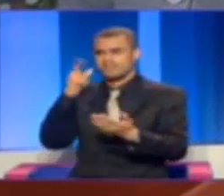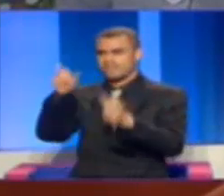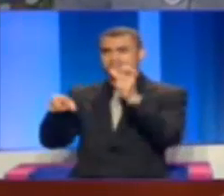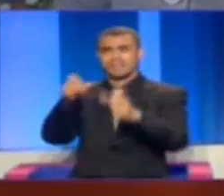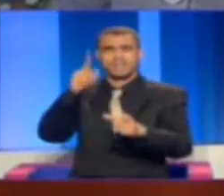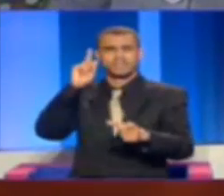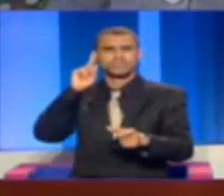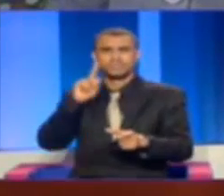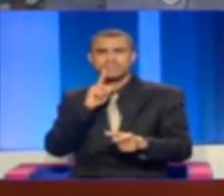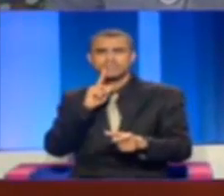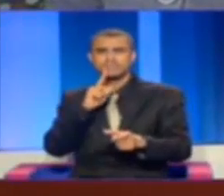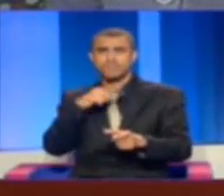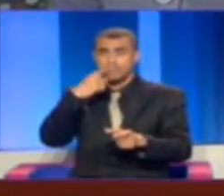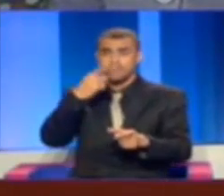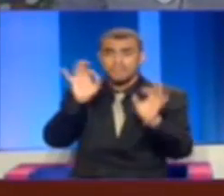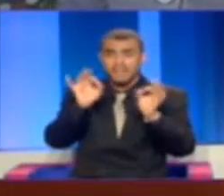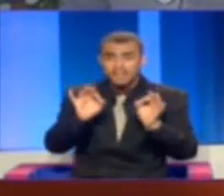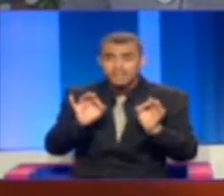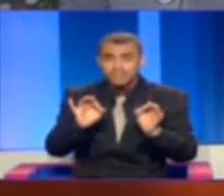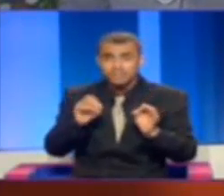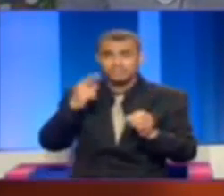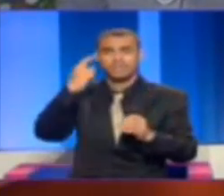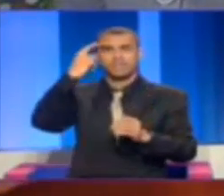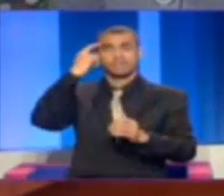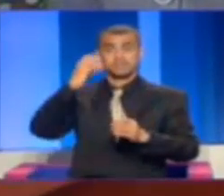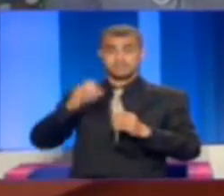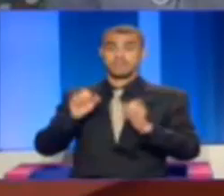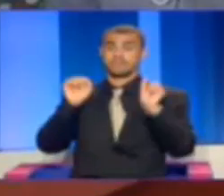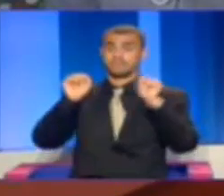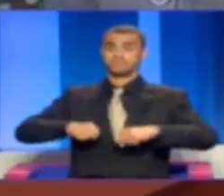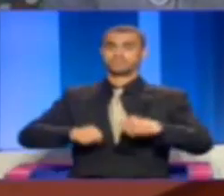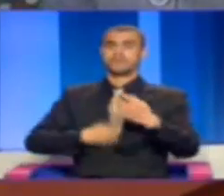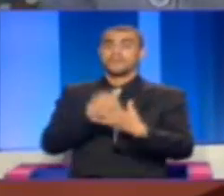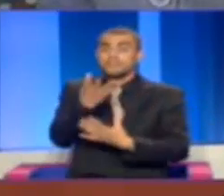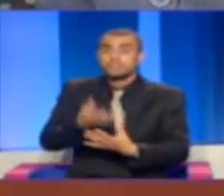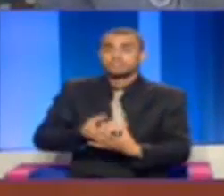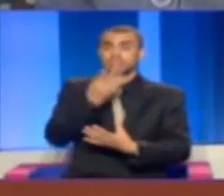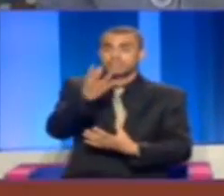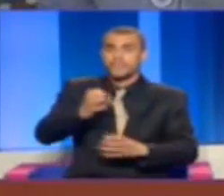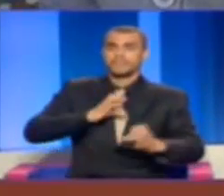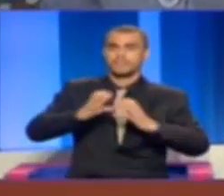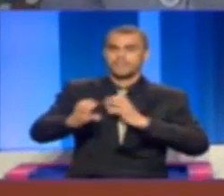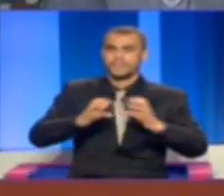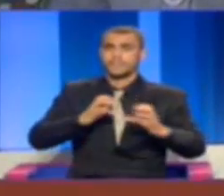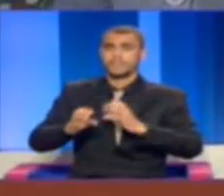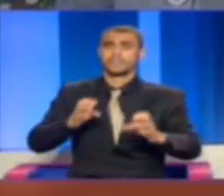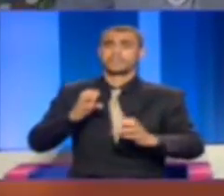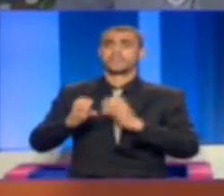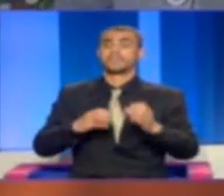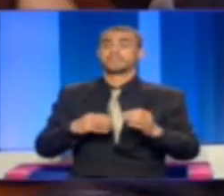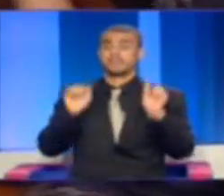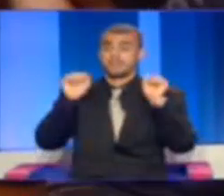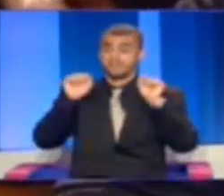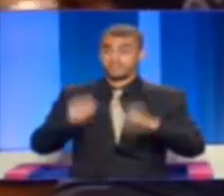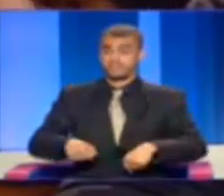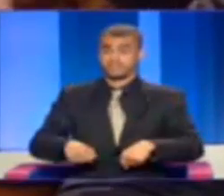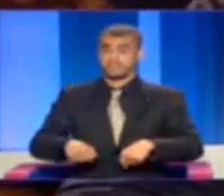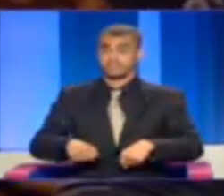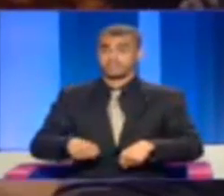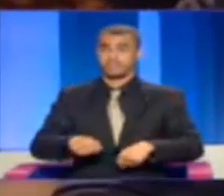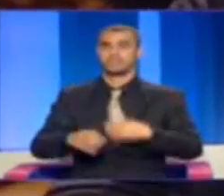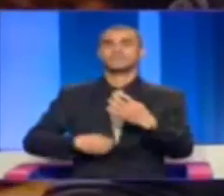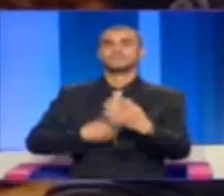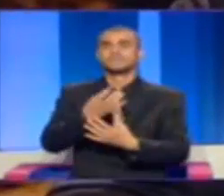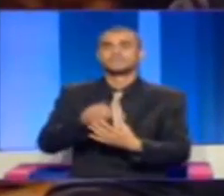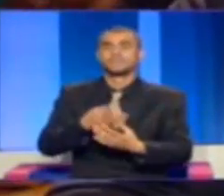حكمت عليه الاقدار بانه ما عندوش لغه الكلام ولكن عنده لغات اخرى ابداعيه؟ اذا لكان عنده ربما محروم من الكلام اليوم